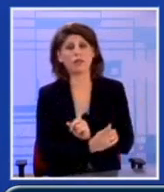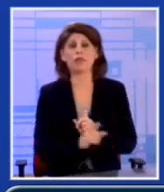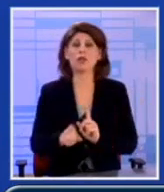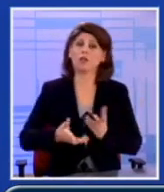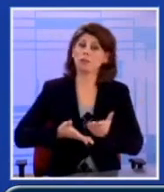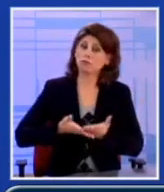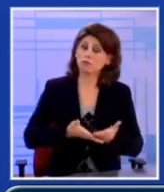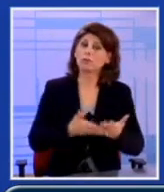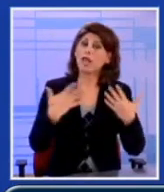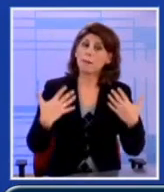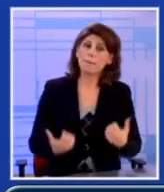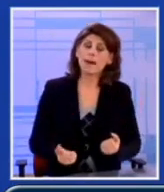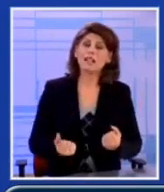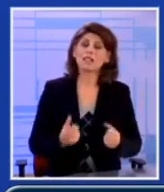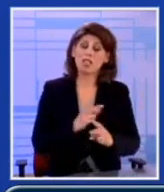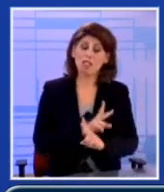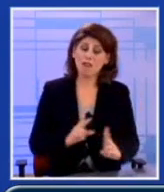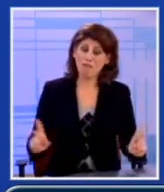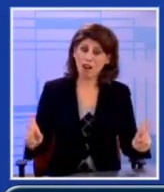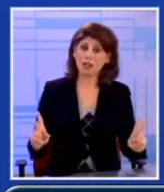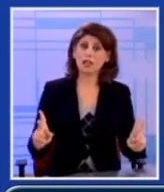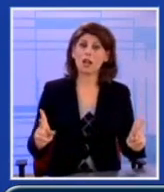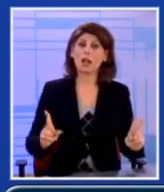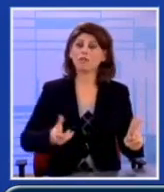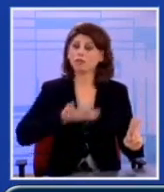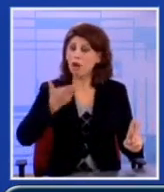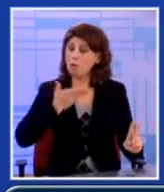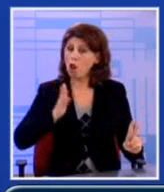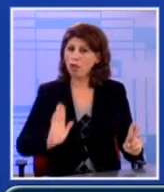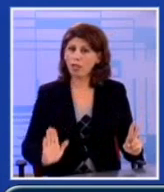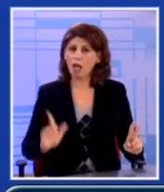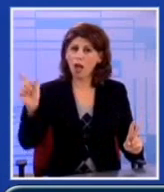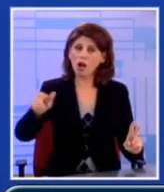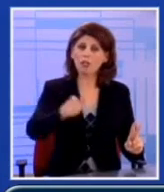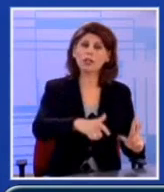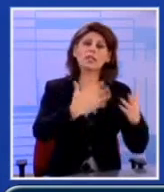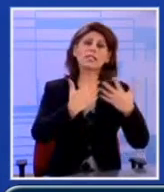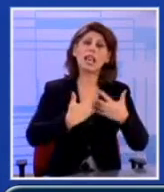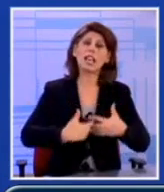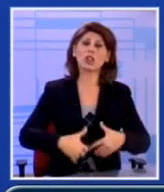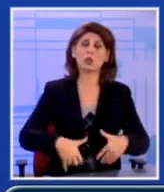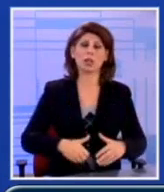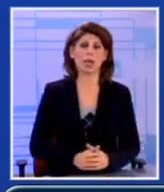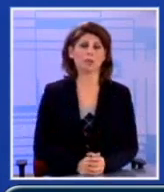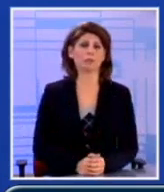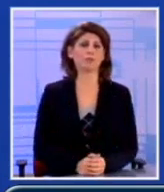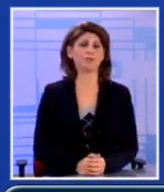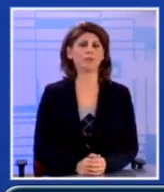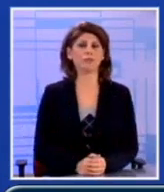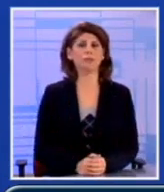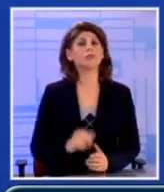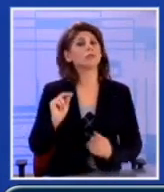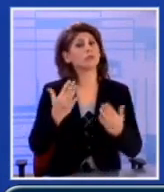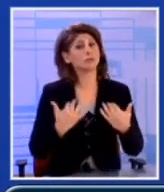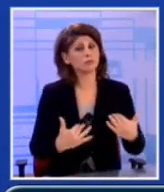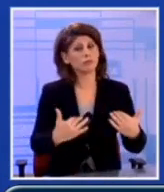συμβάλλει στο να υπάρξει διαφάνεια, λογοδοσία και λειτουργία της